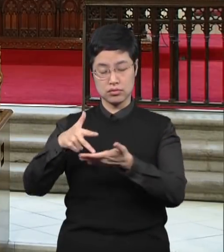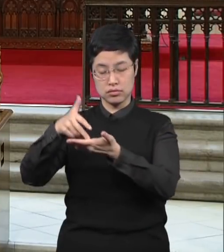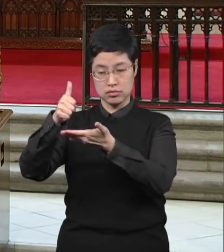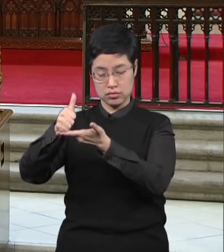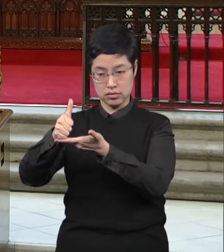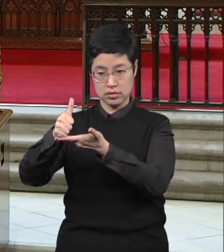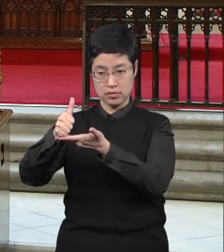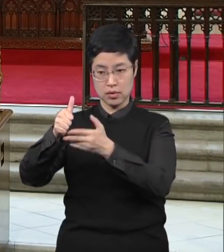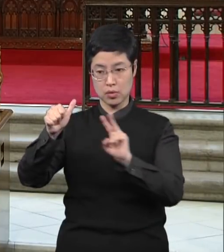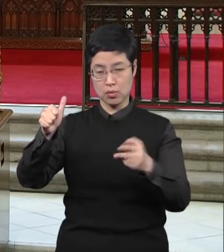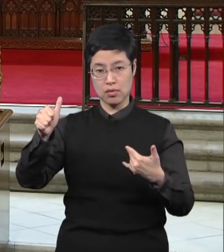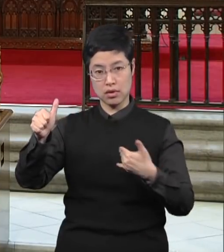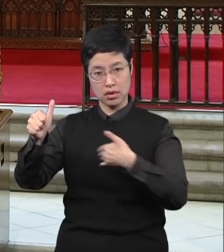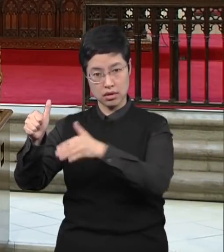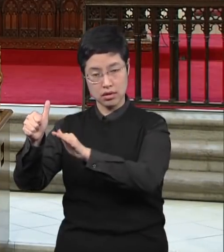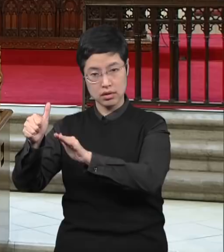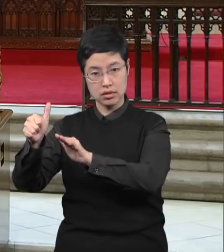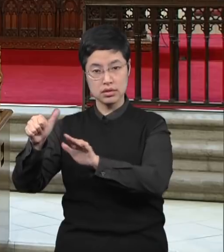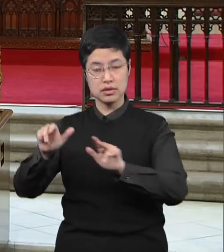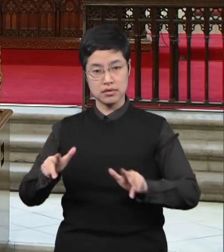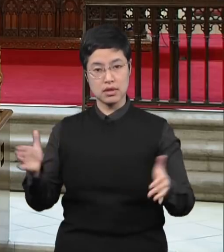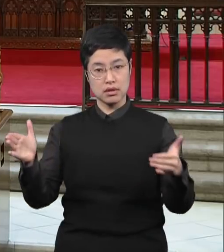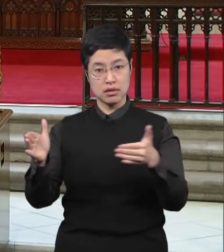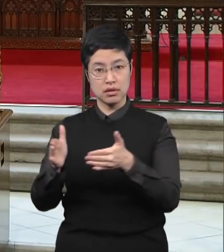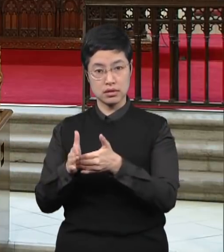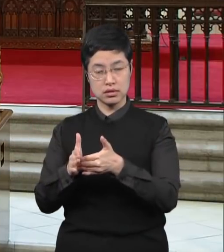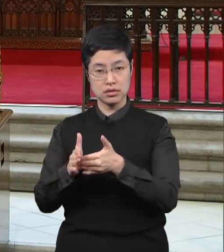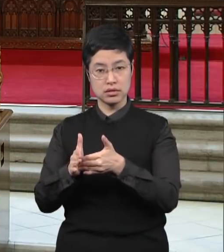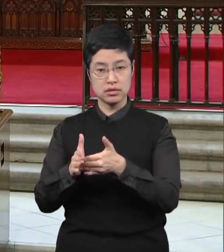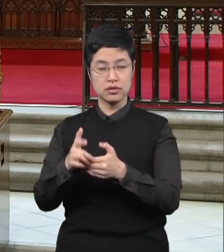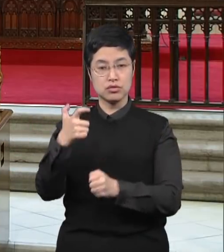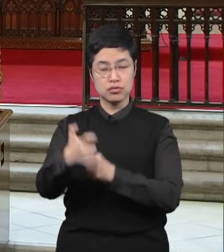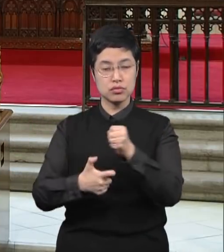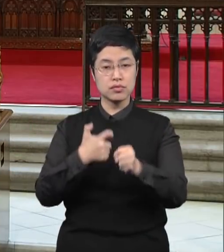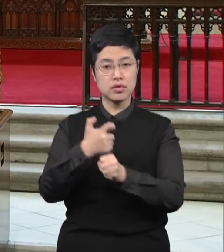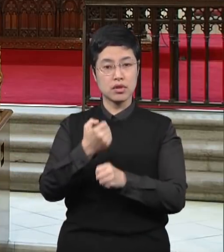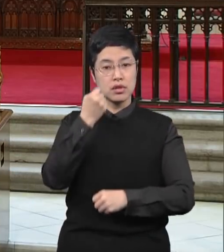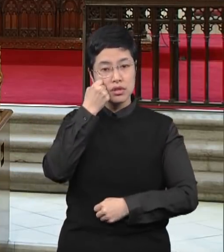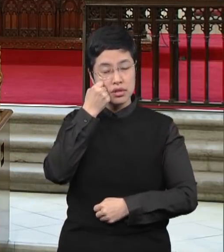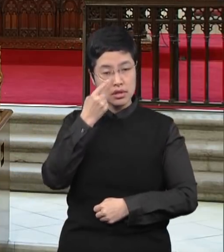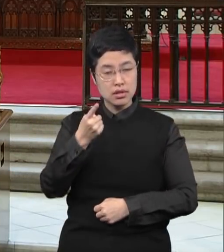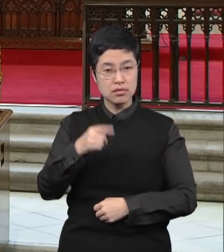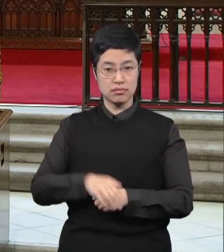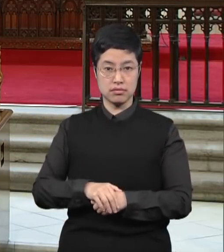품으로 가시기까지 꼭 60년 1개월